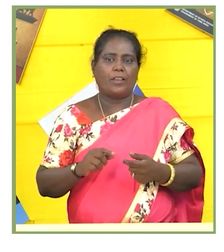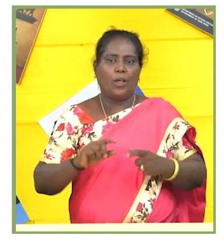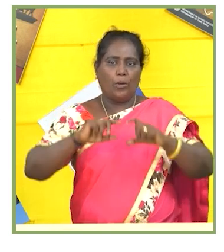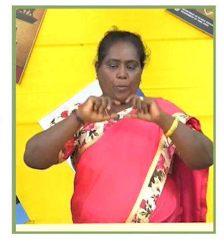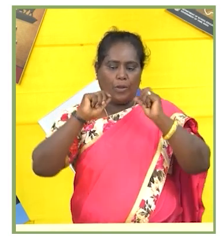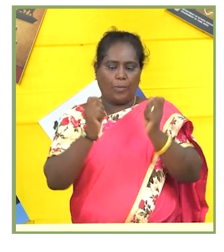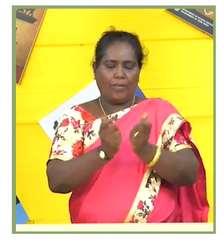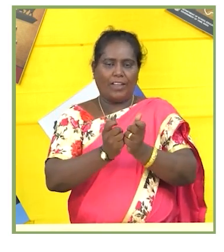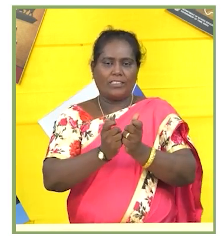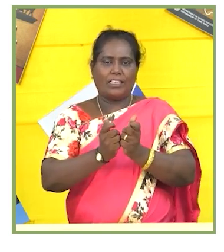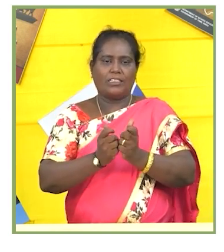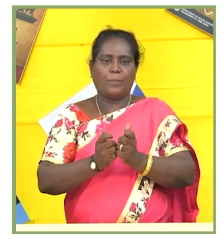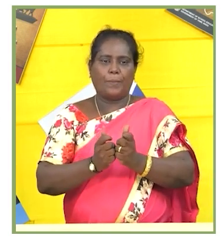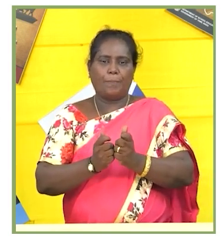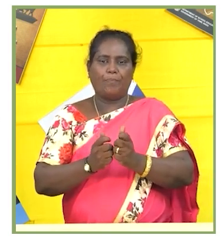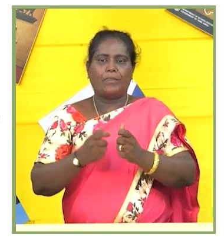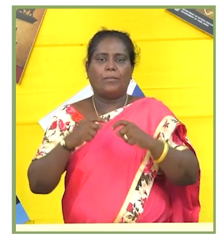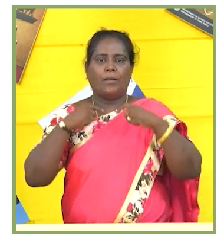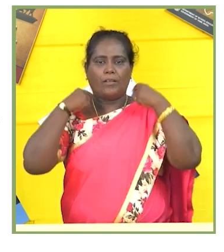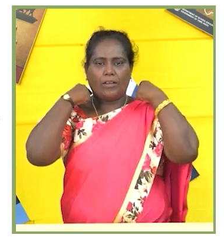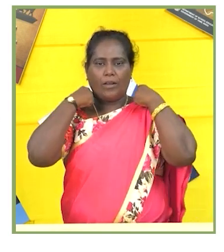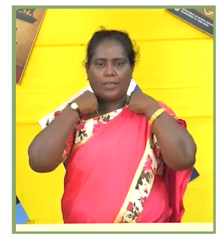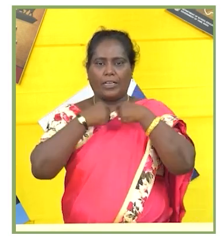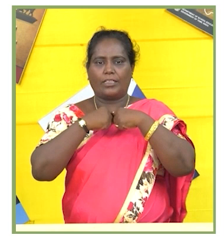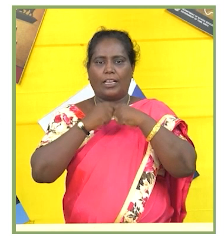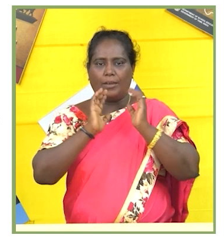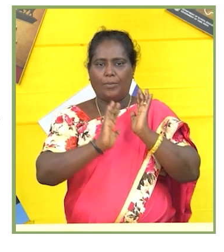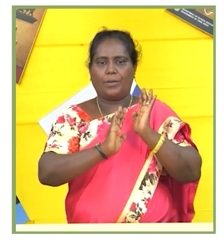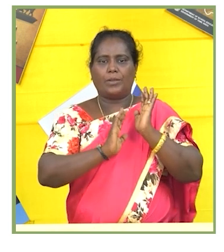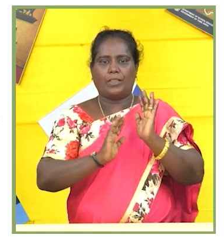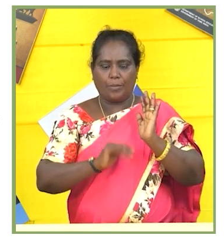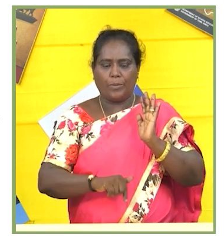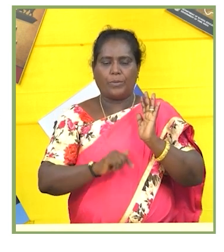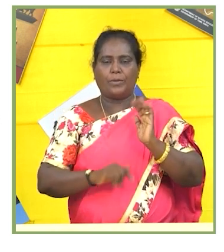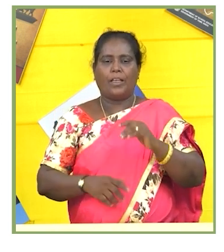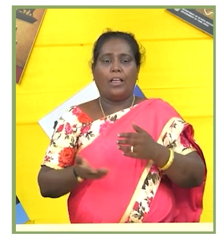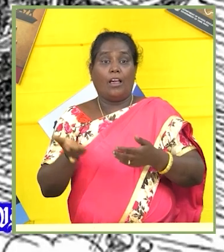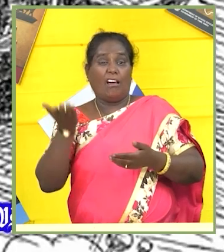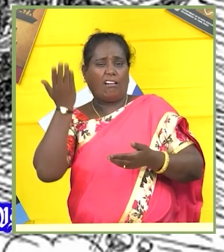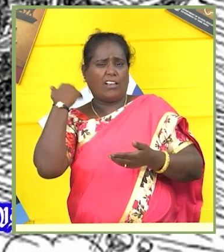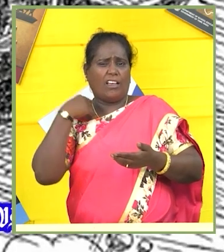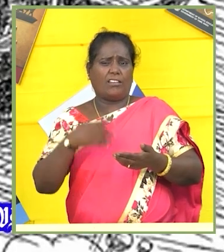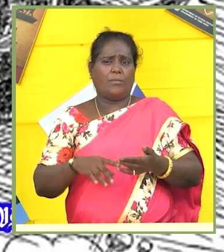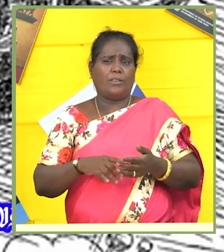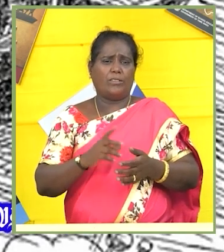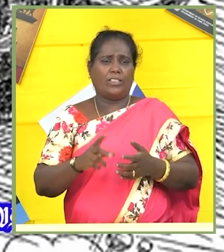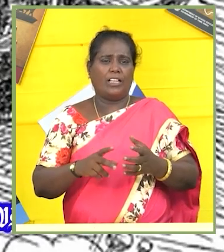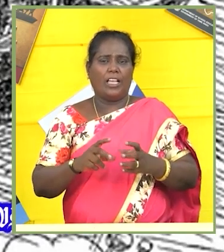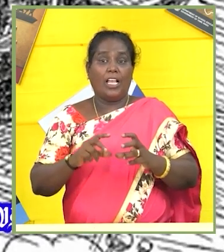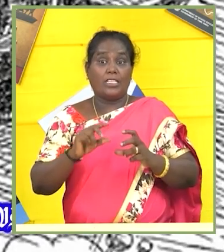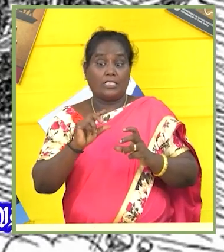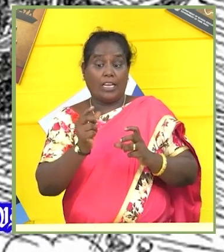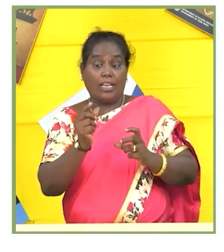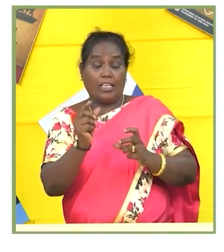கழுத்தில் கட்டப்படுகின்ற ஒரு வளையம். புளியங்கொம்பினால் வளையம் செய்து அதை மாட்டின் கழுத்தில் அணிவிக்கும் வழக்கம்